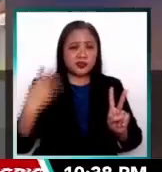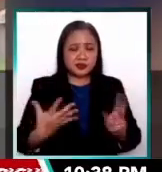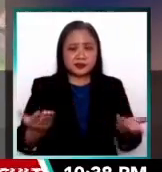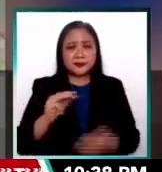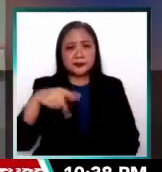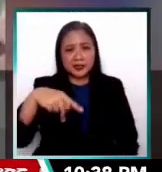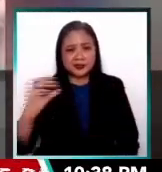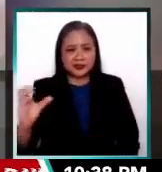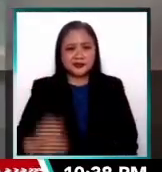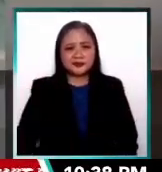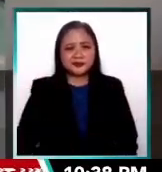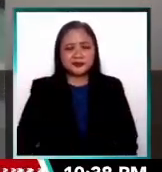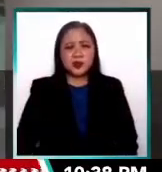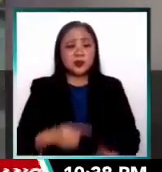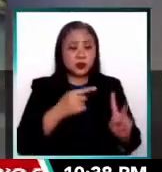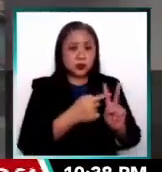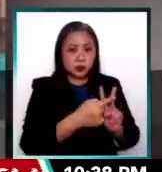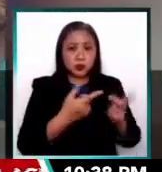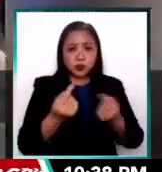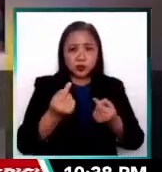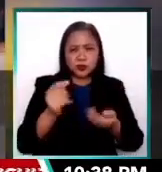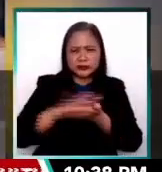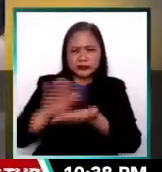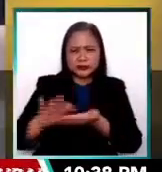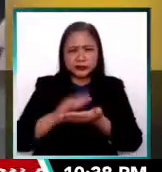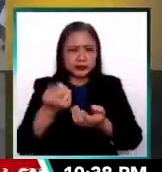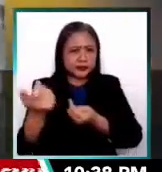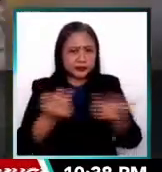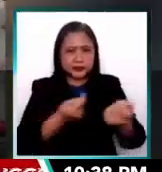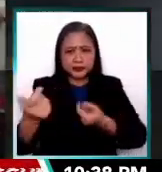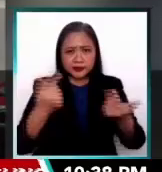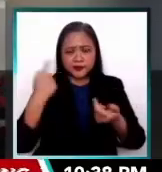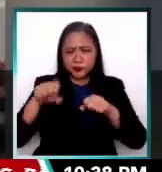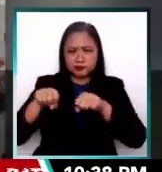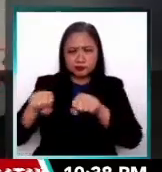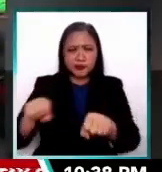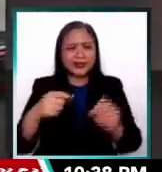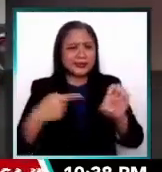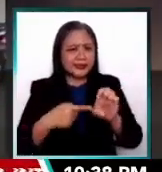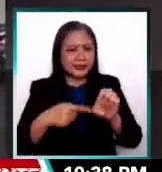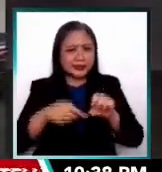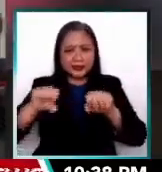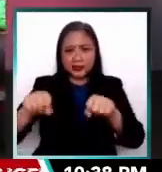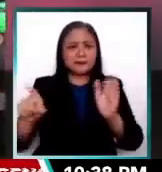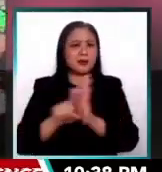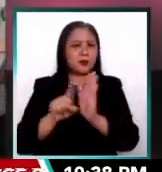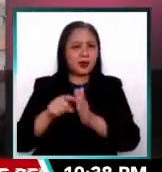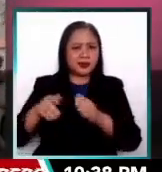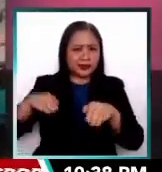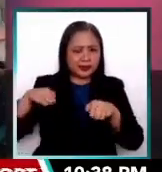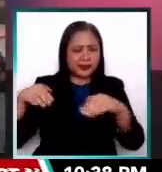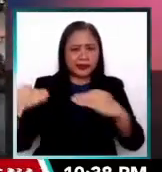Yan ay habang nagsasagawa sila ng clearing operation laban sa mga kariton at e-trike na bawal sa EDSA. Pero pinipilit bawiin ng grupo